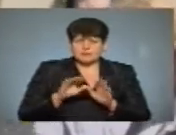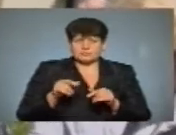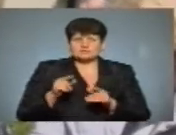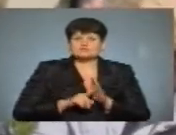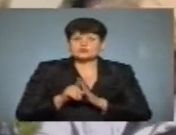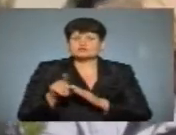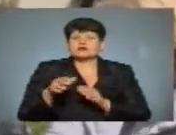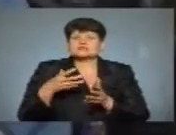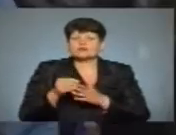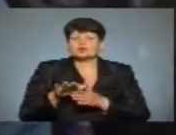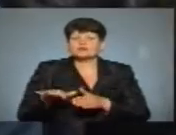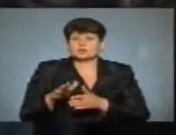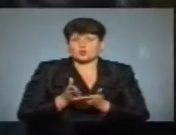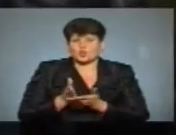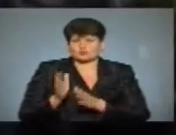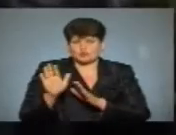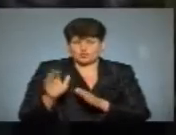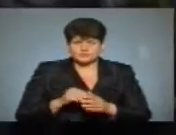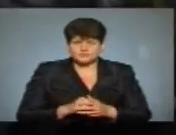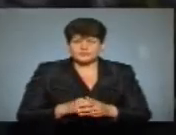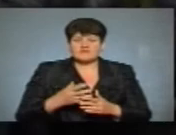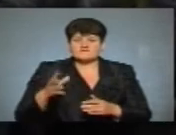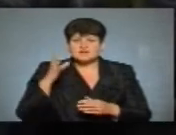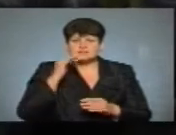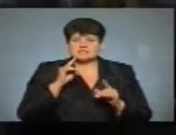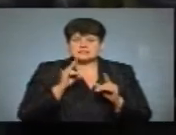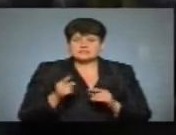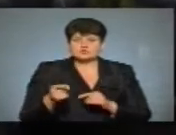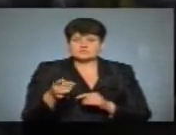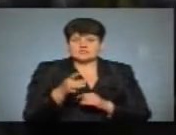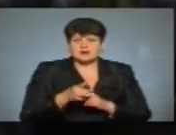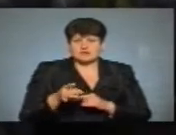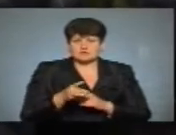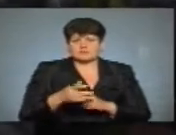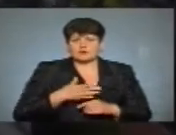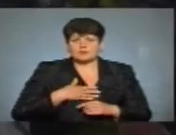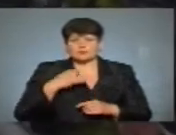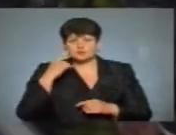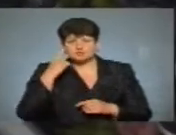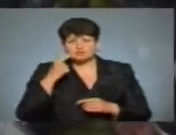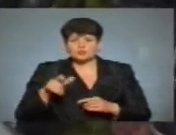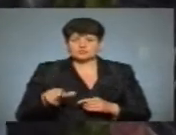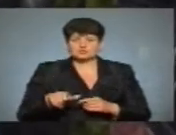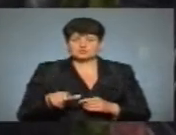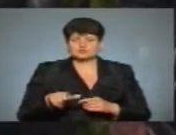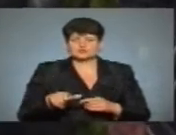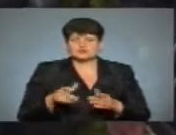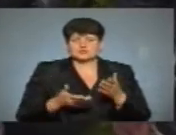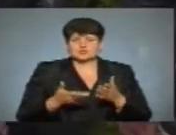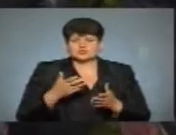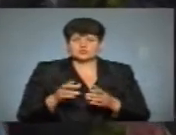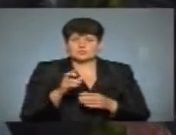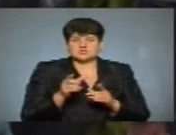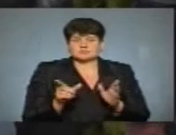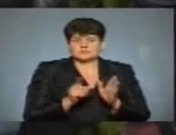територію нормально обслуговують. Вважаю, що тільки Тернопільський район, тому що, на мою думку, дорога, якщо до